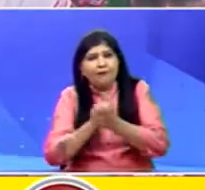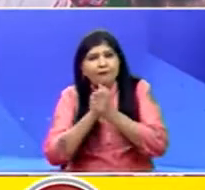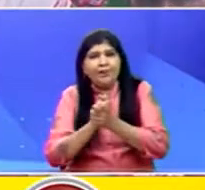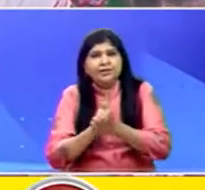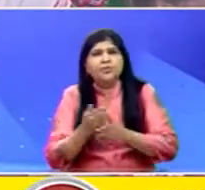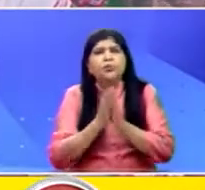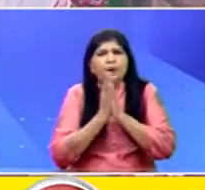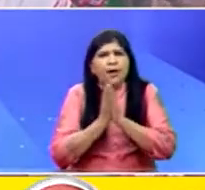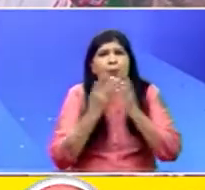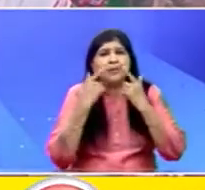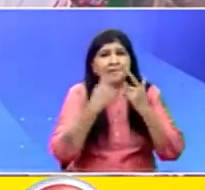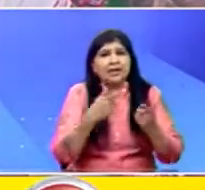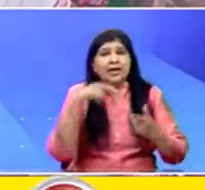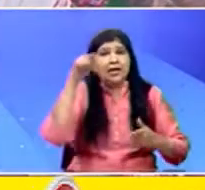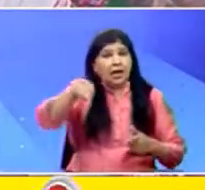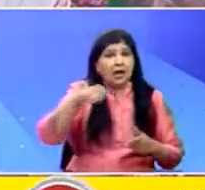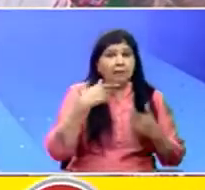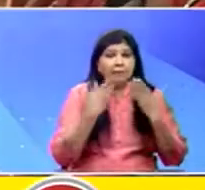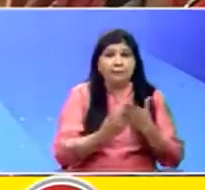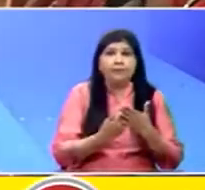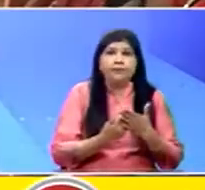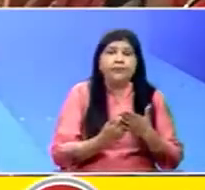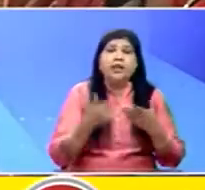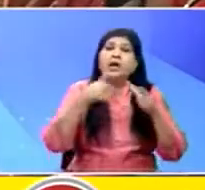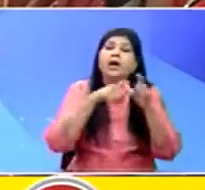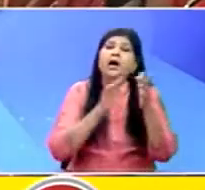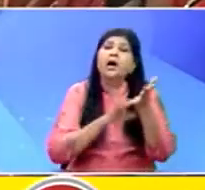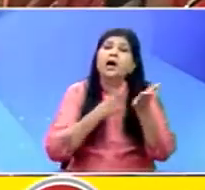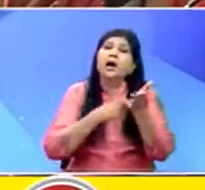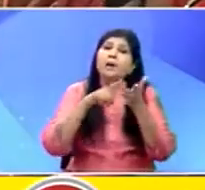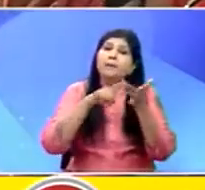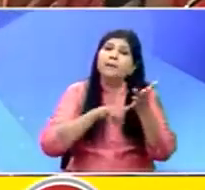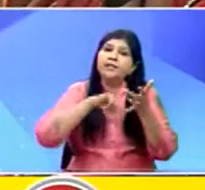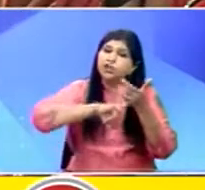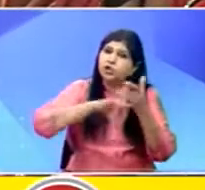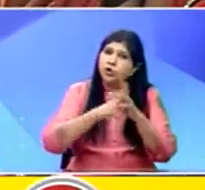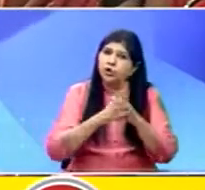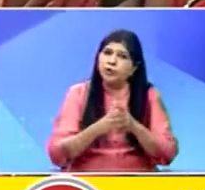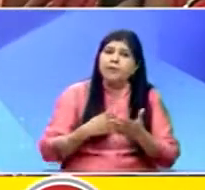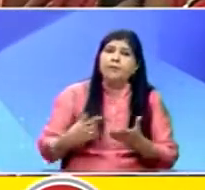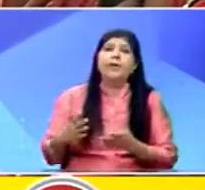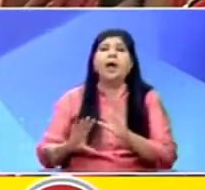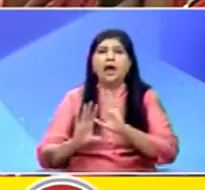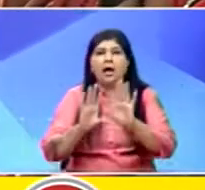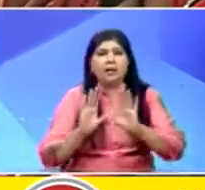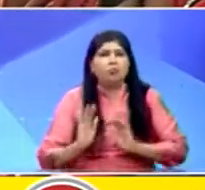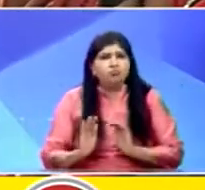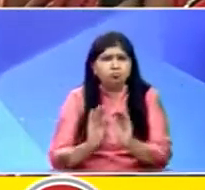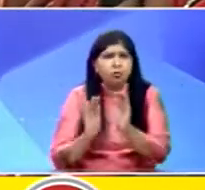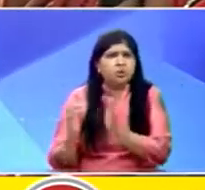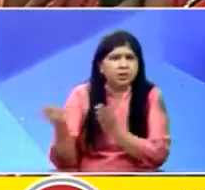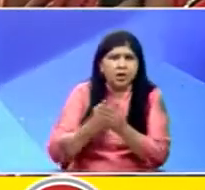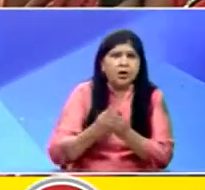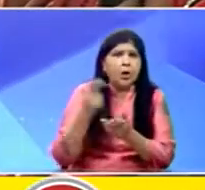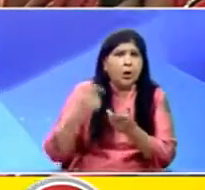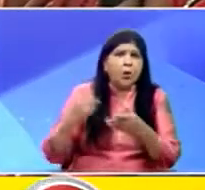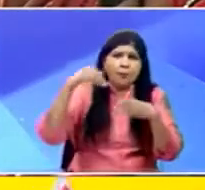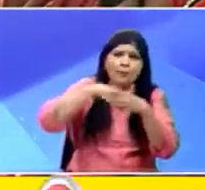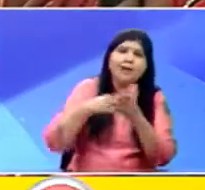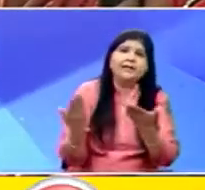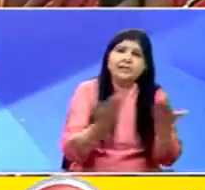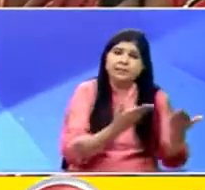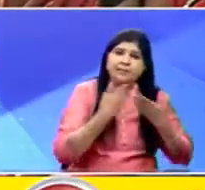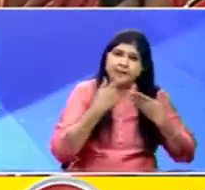है कि आप अमृत सरोवर अभियान में बढ़ चढ़ करके हिस्सा लें और